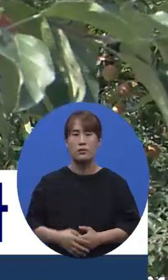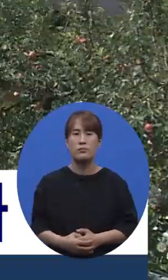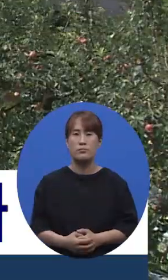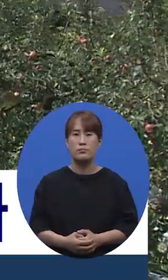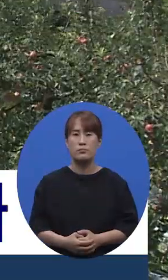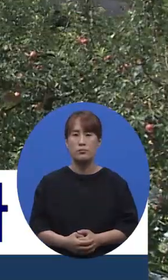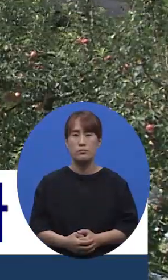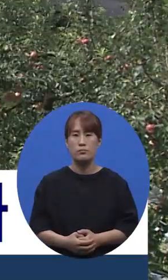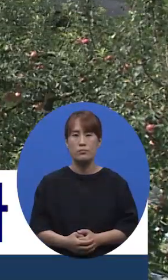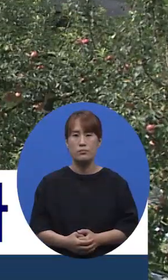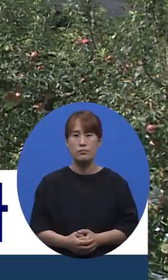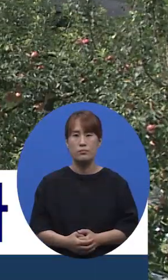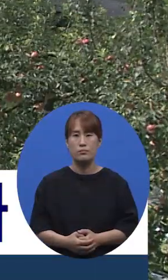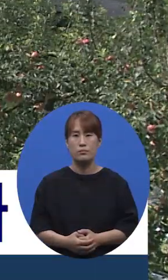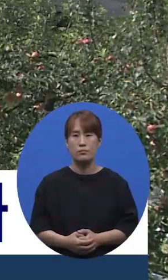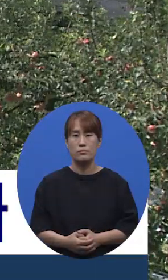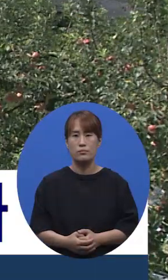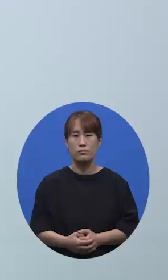때문으로 분석됩니다